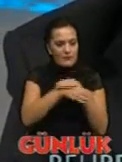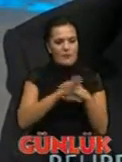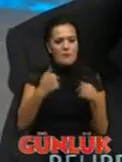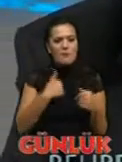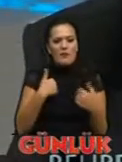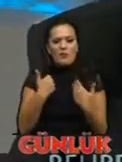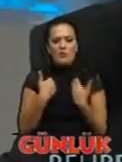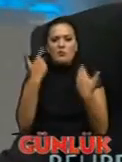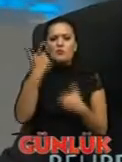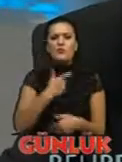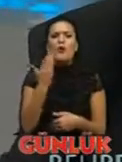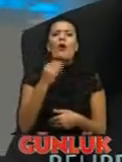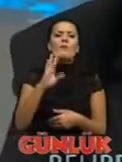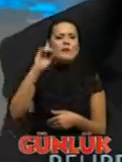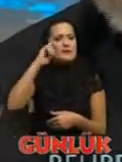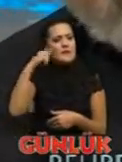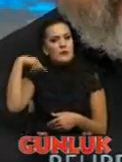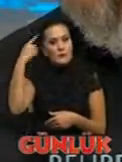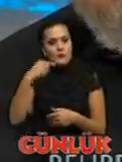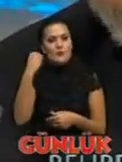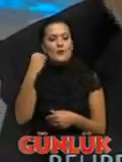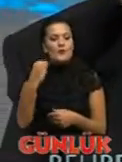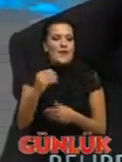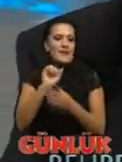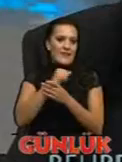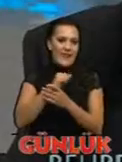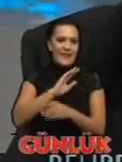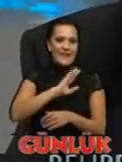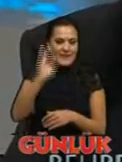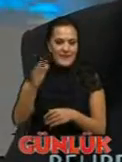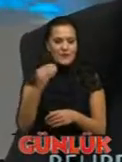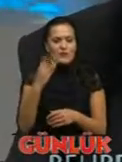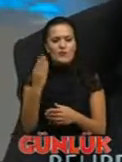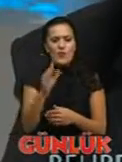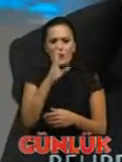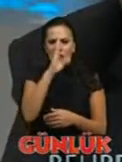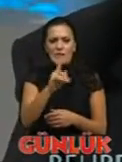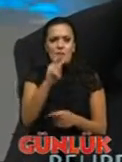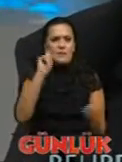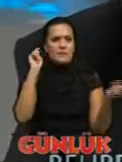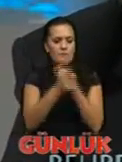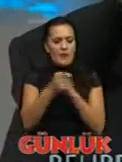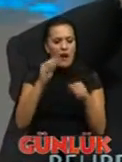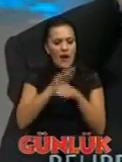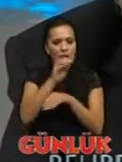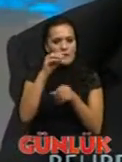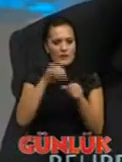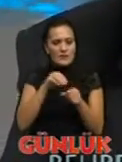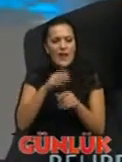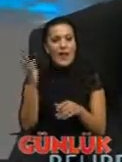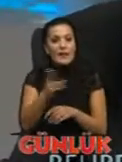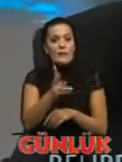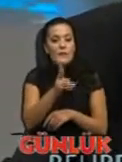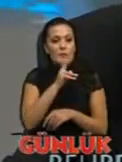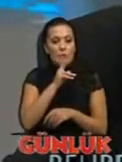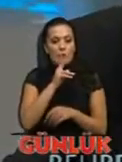benden hukukçu olmaz fikrine erişip güzel sanatlara geçişim. Ciddi bir dönümdür hayatımda. En